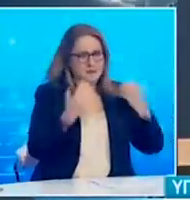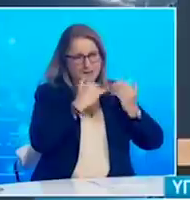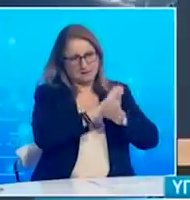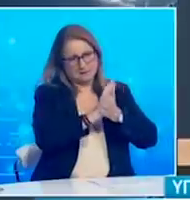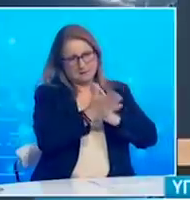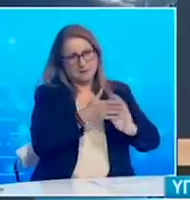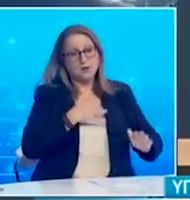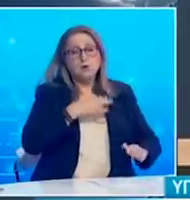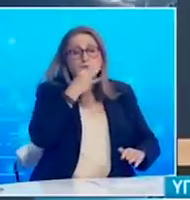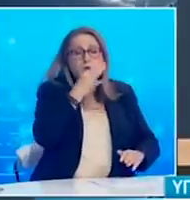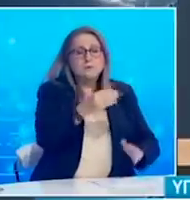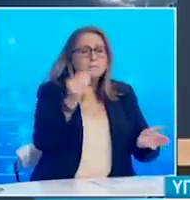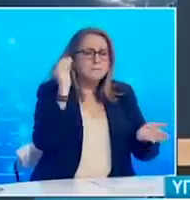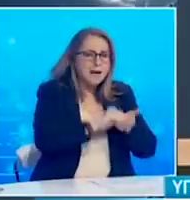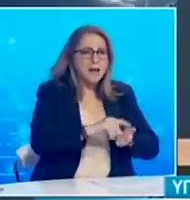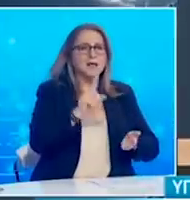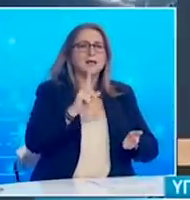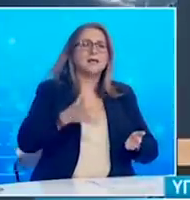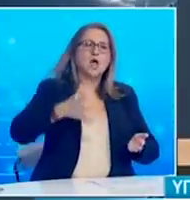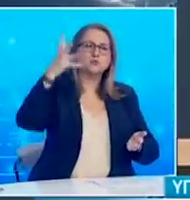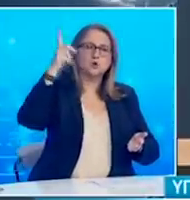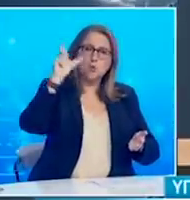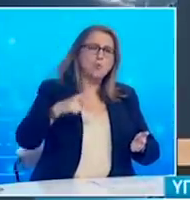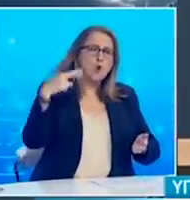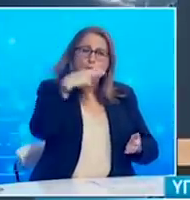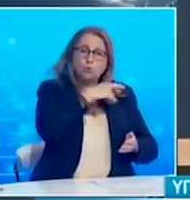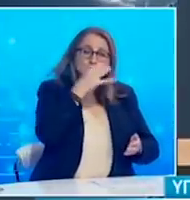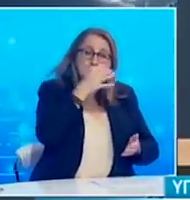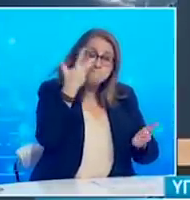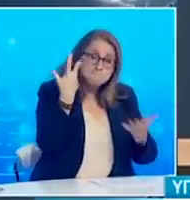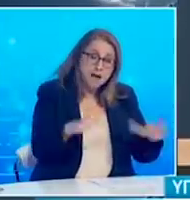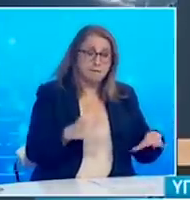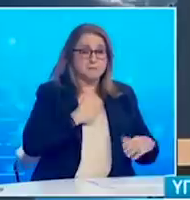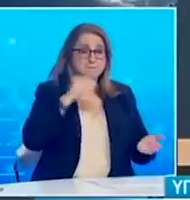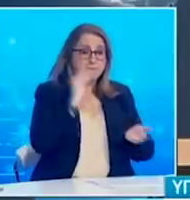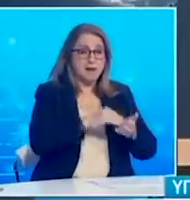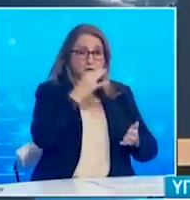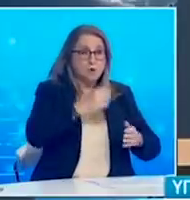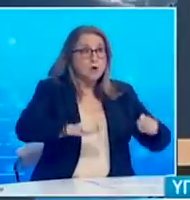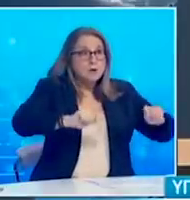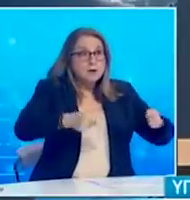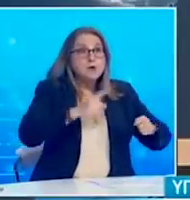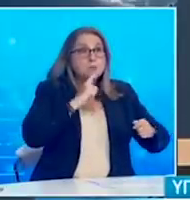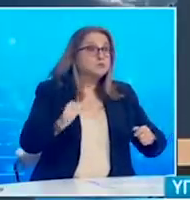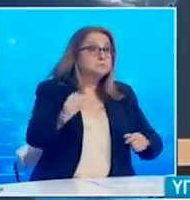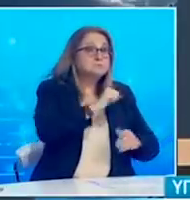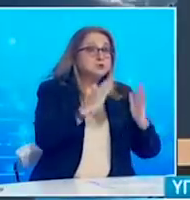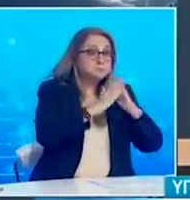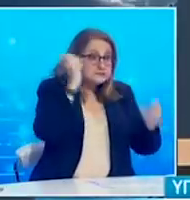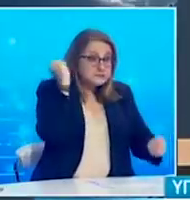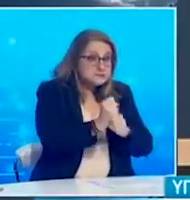το τονίζω και εγώ, νομίζω το έχει τονίσει και ο ίδιος ο Πρωθυπουργός και όλοι. Δεν υπάρχει ζήτημα γενικού lockdown. Μέσα από αυτήν